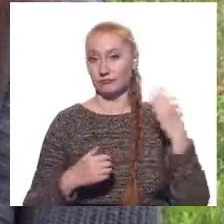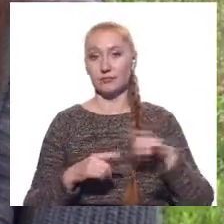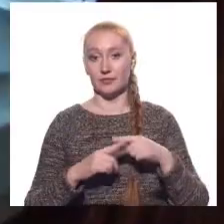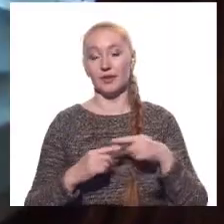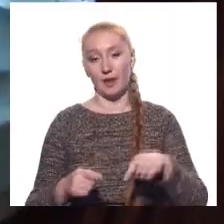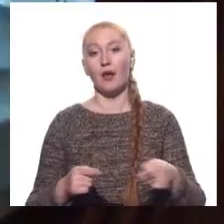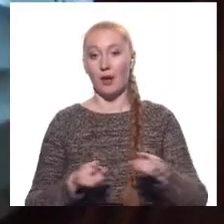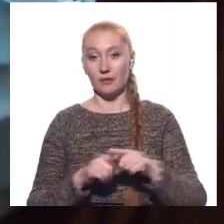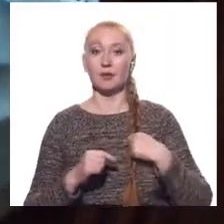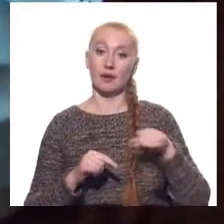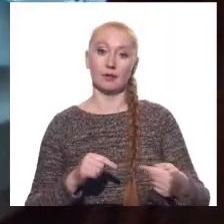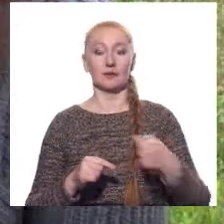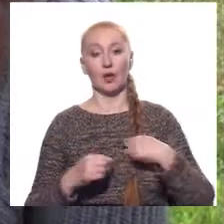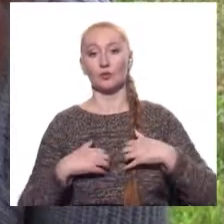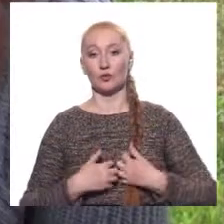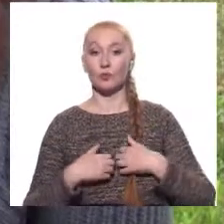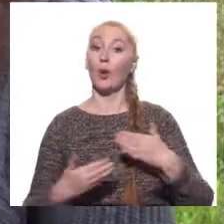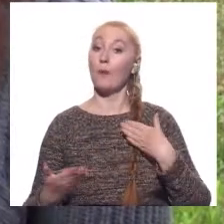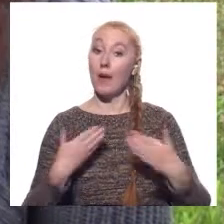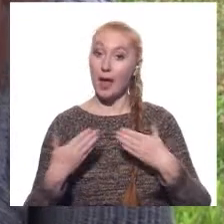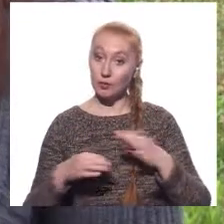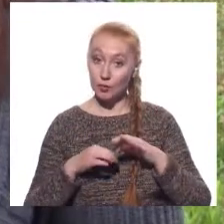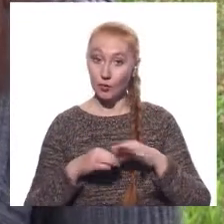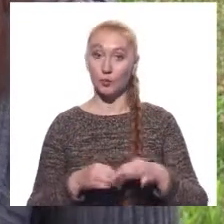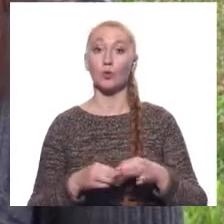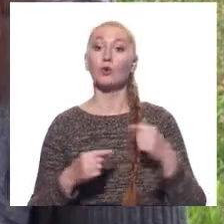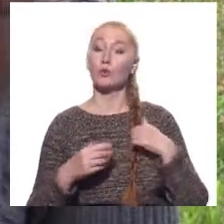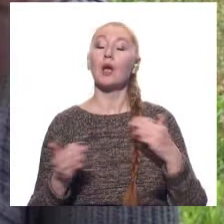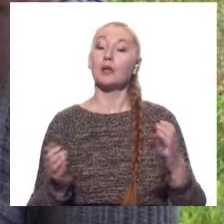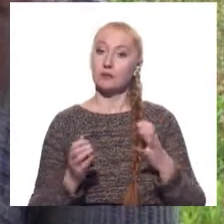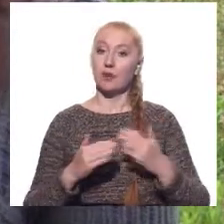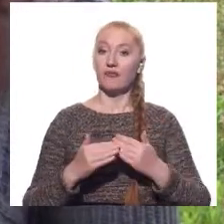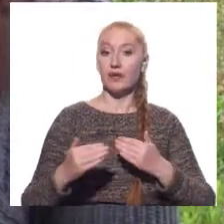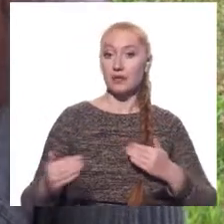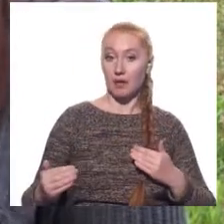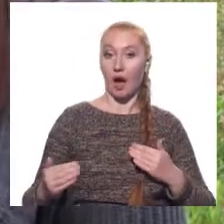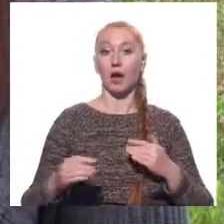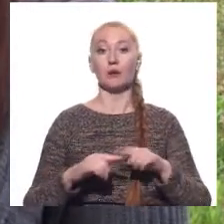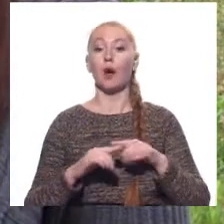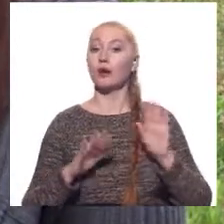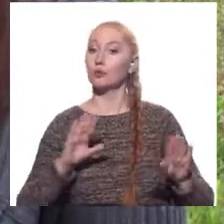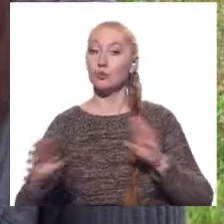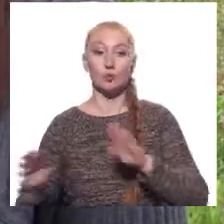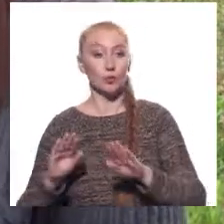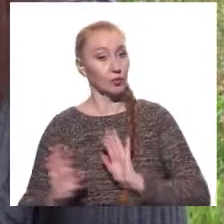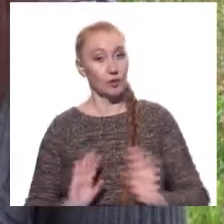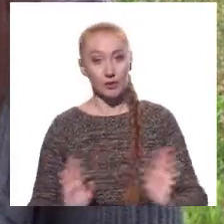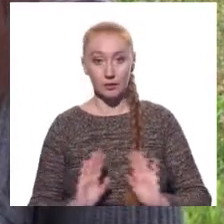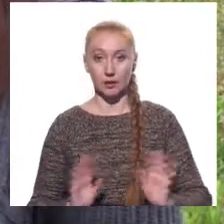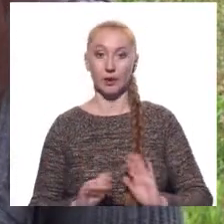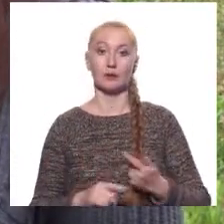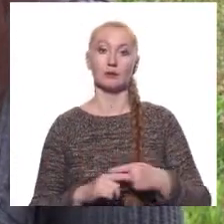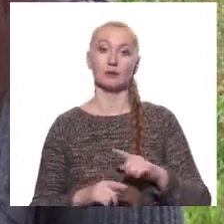вони скучили за нами. Провели бесіду, розповіли, що ми дотримуємось дистанції, що ми не торкаємось руками друг друга